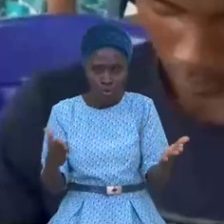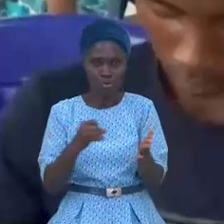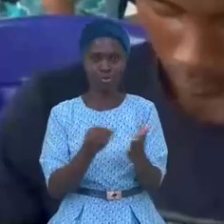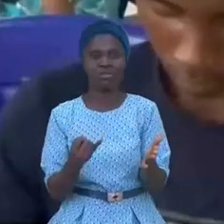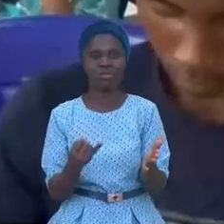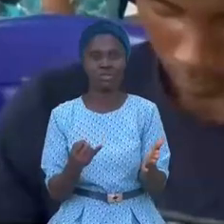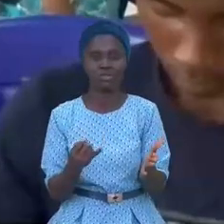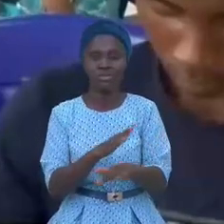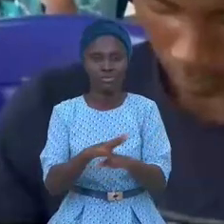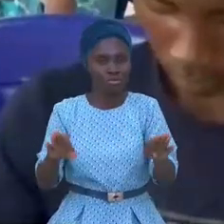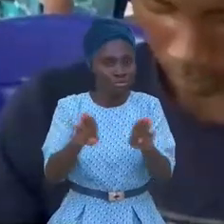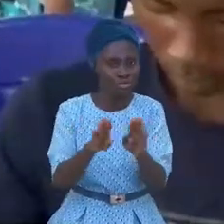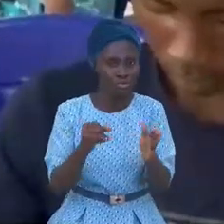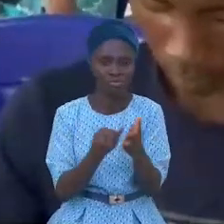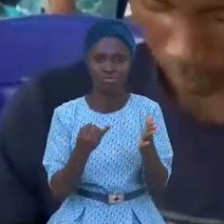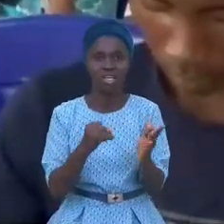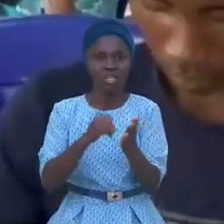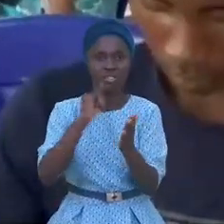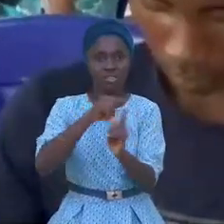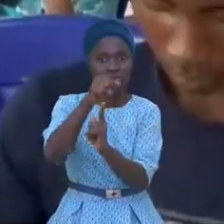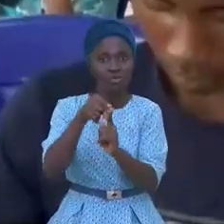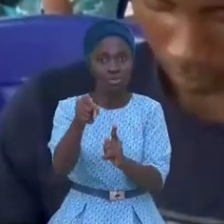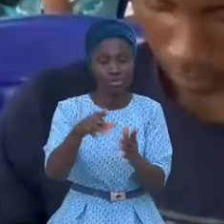Ouvre ça. C'est lorsque tu déballes ça,